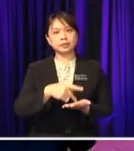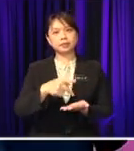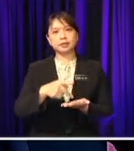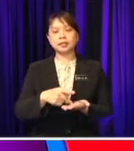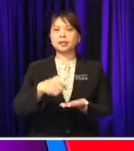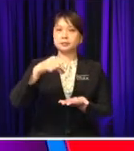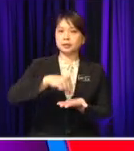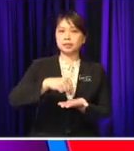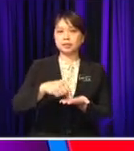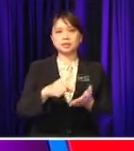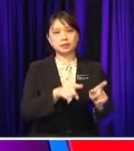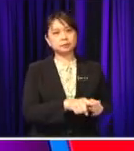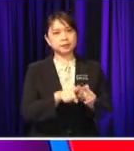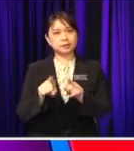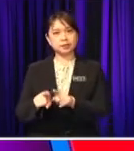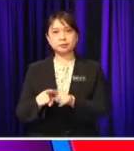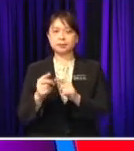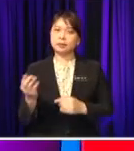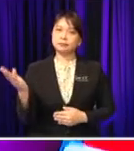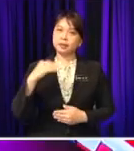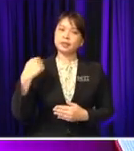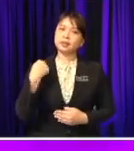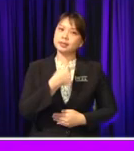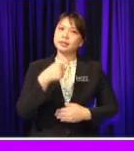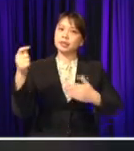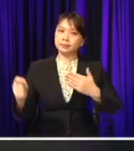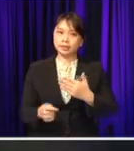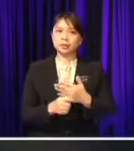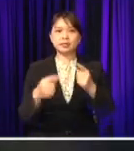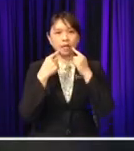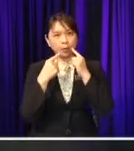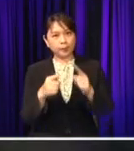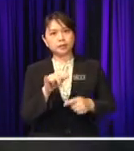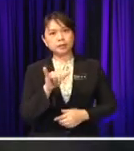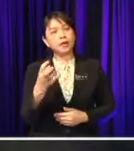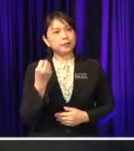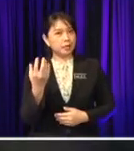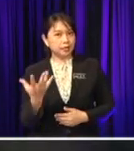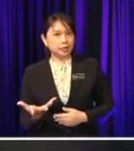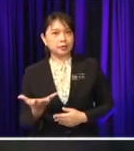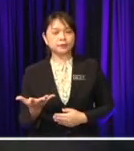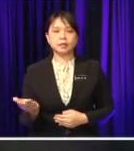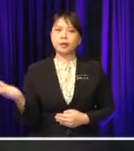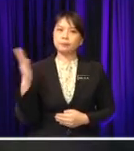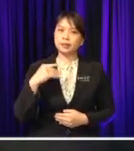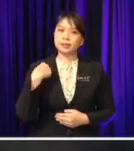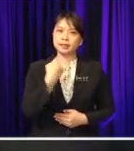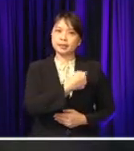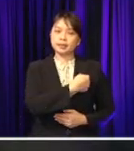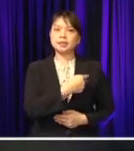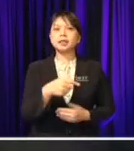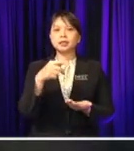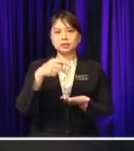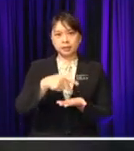sama-sama Mari kita tambah jawabannya berapa Mari kita kira